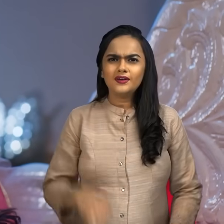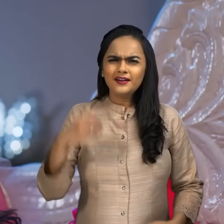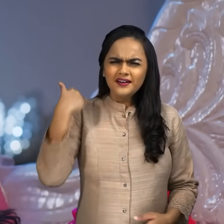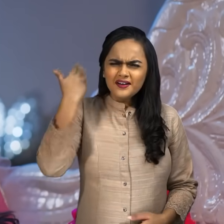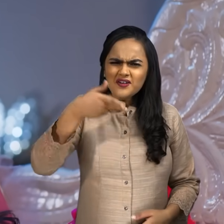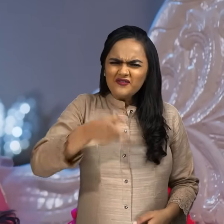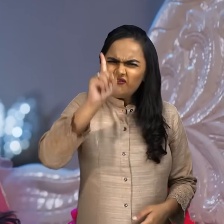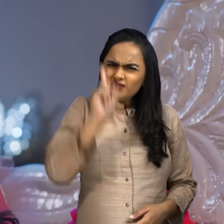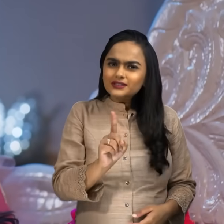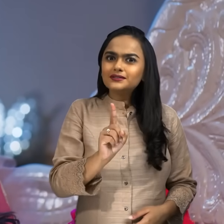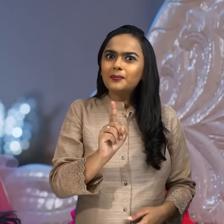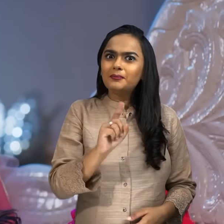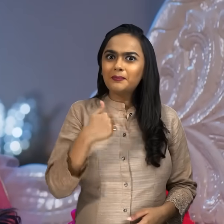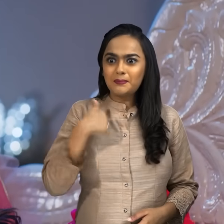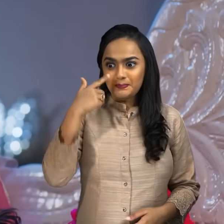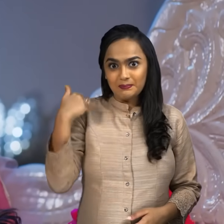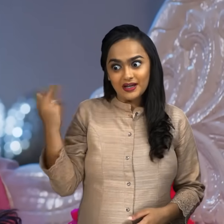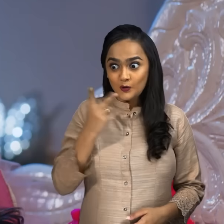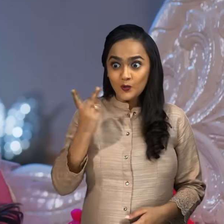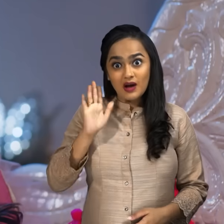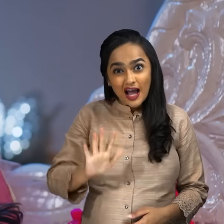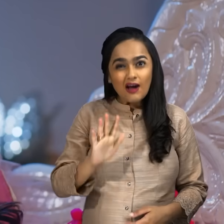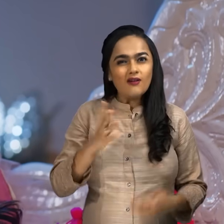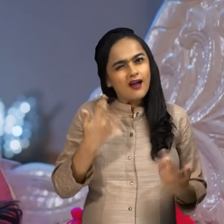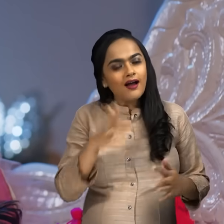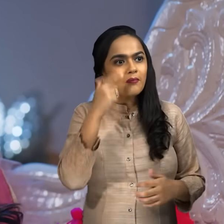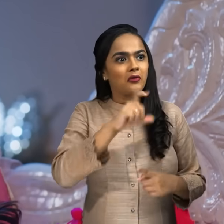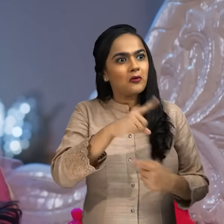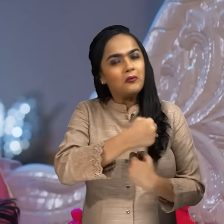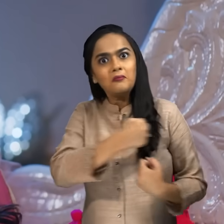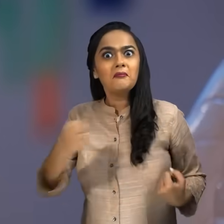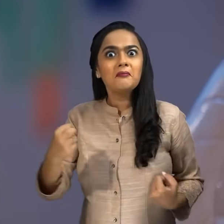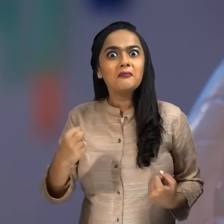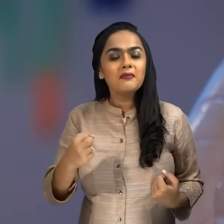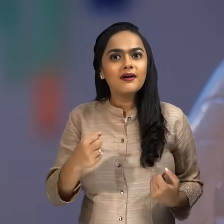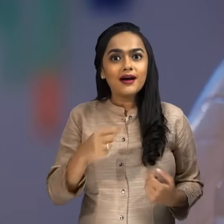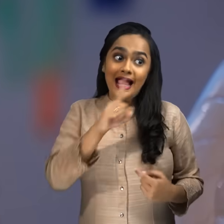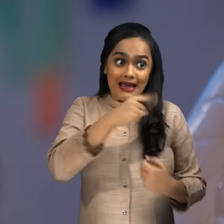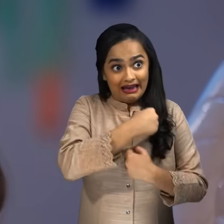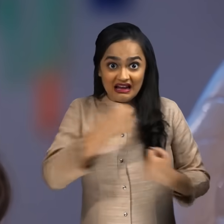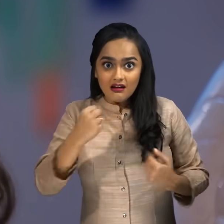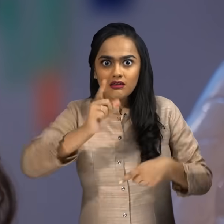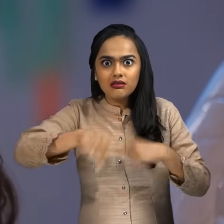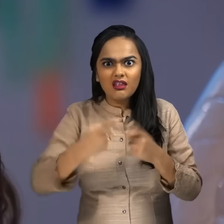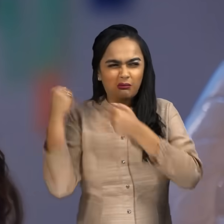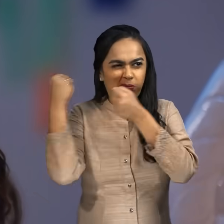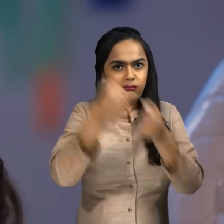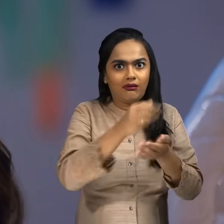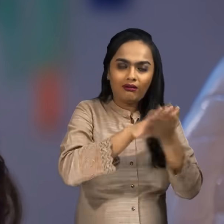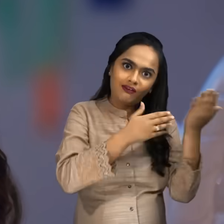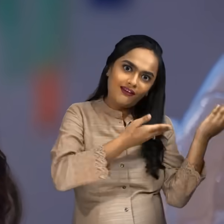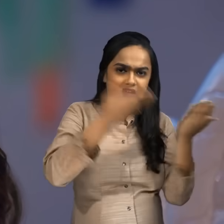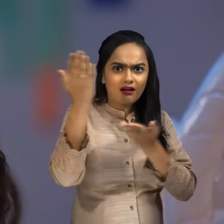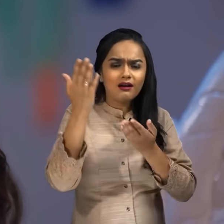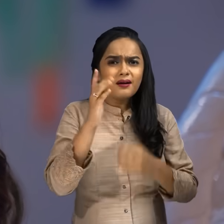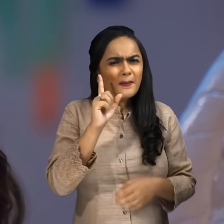आज पहली बार किसी ने मेरे भाइयों के सामने खड़े होने की हिम्मत दिखाई। भले ही उसके बाद वो हॉस्पिटल